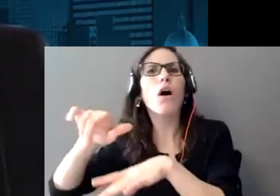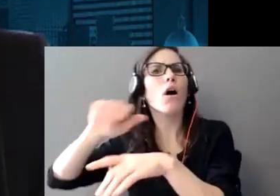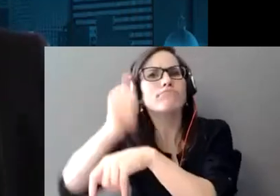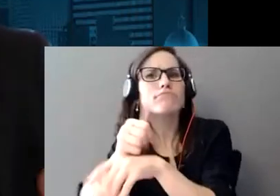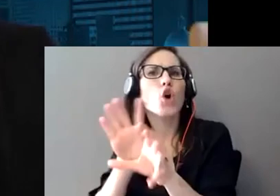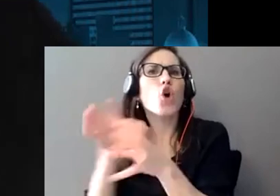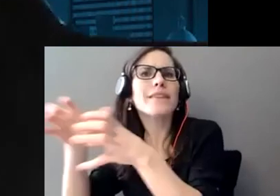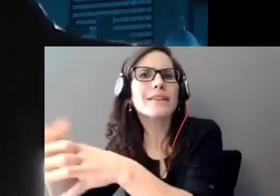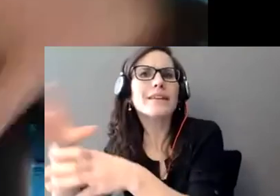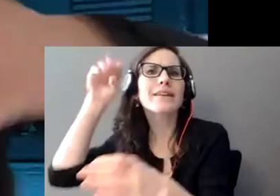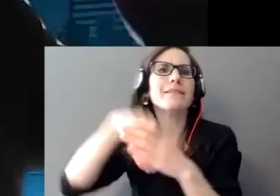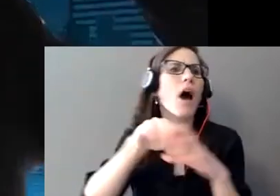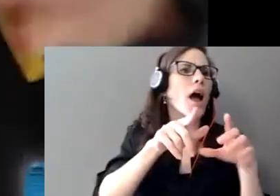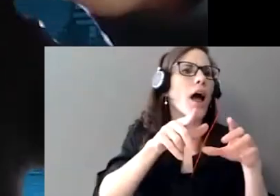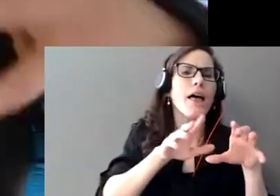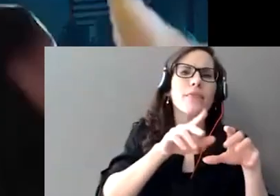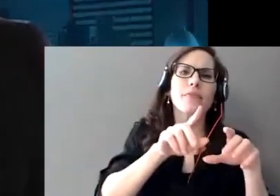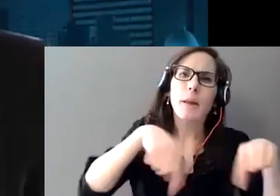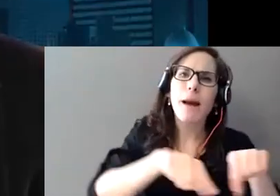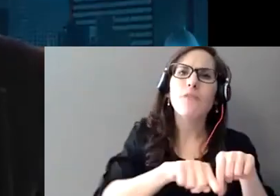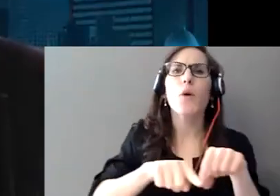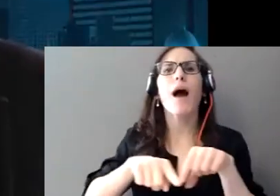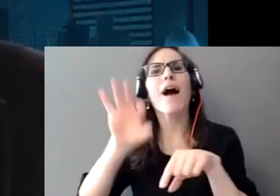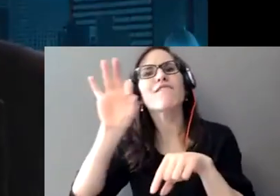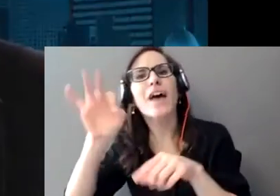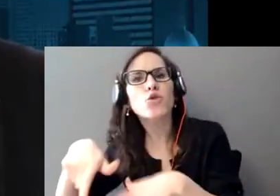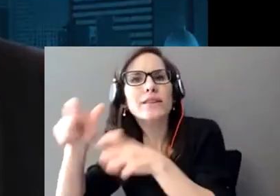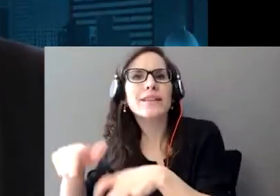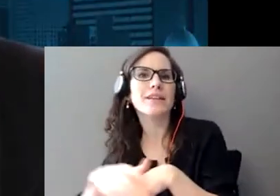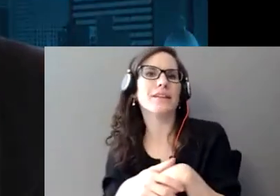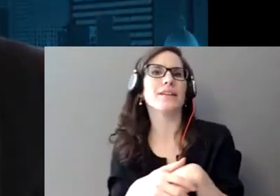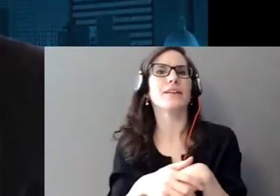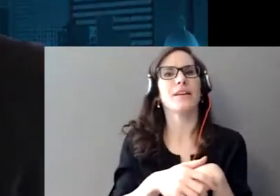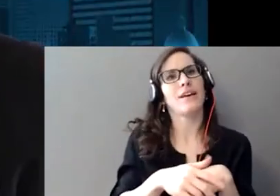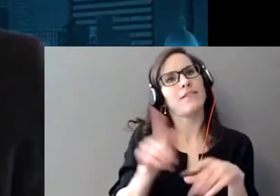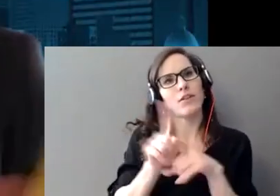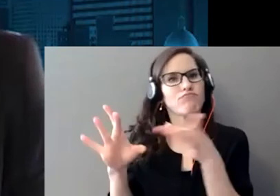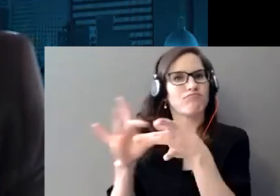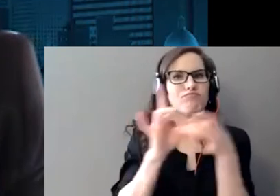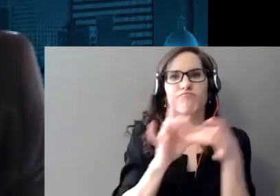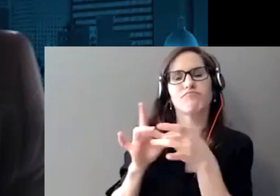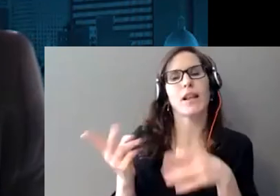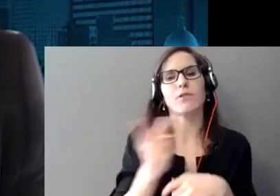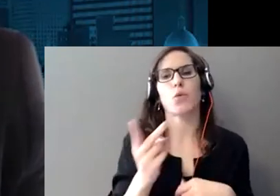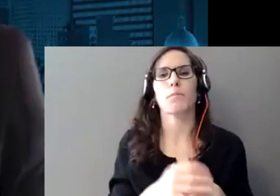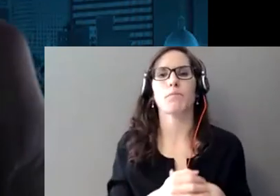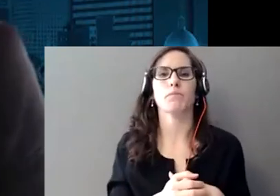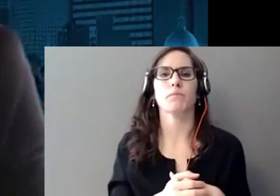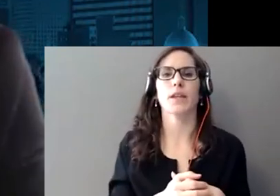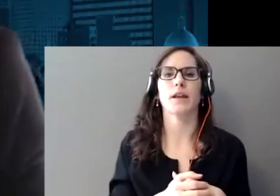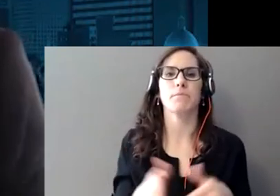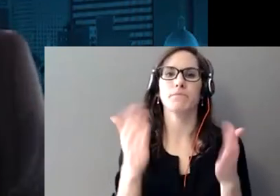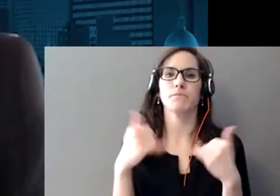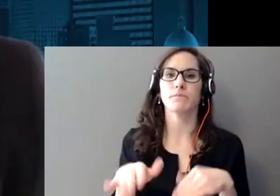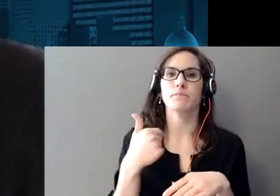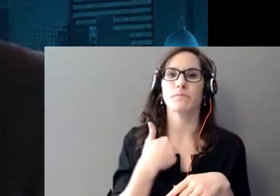facultés et donc qui amènent une rencontre un petit peu des deux alors dans quelle direction ce contexte oriente